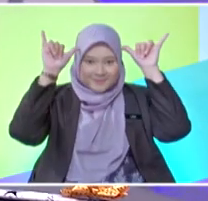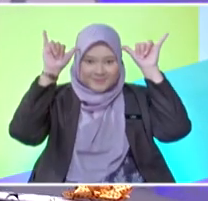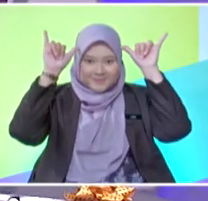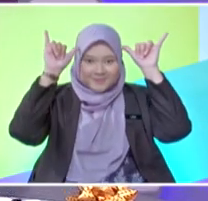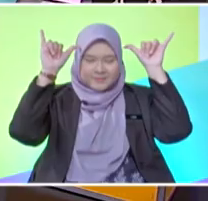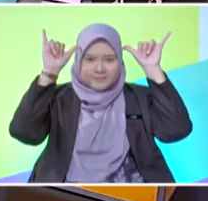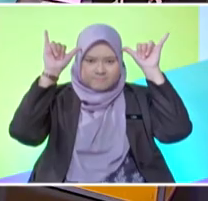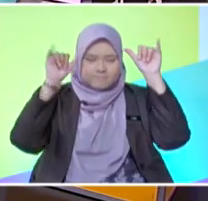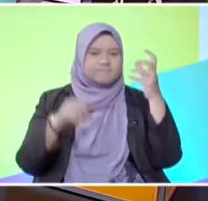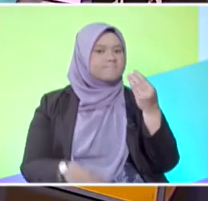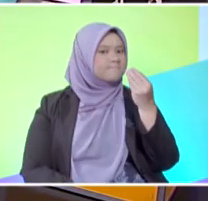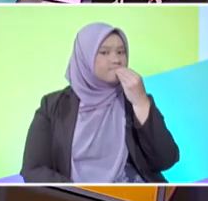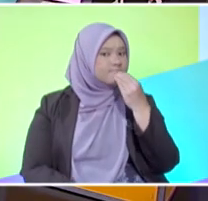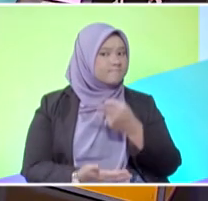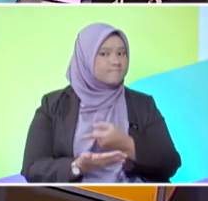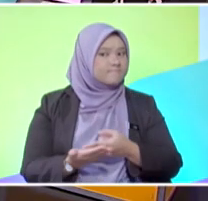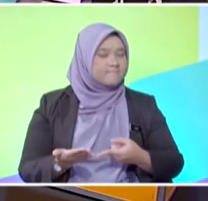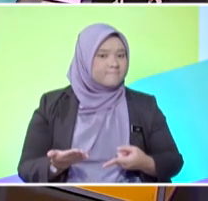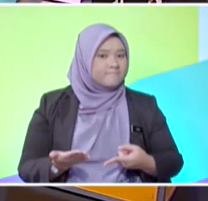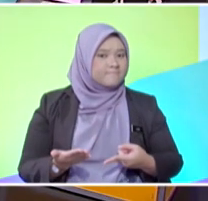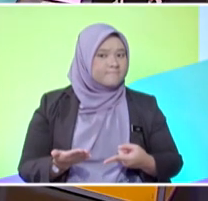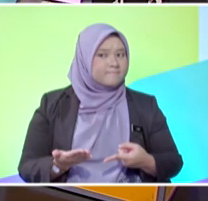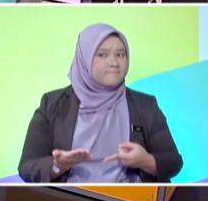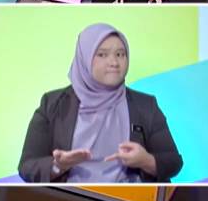di tempat yang betul lembut